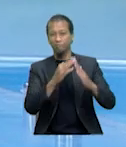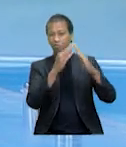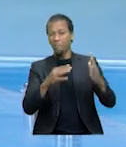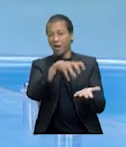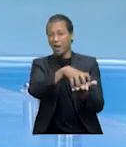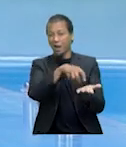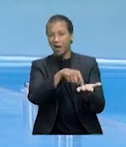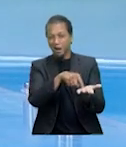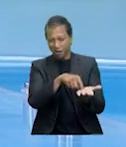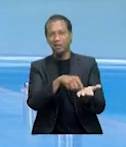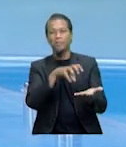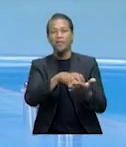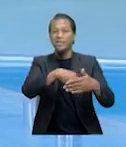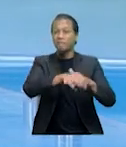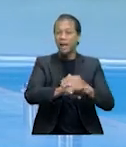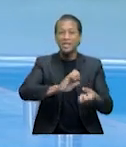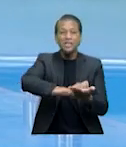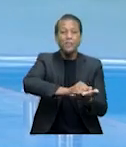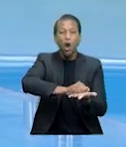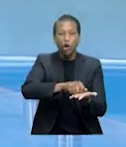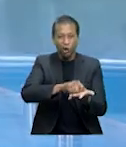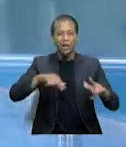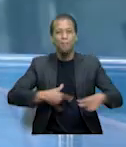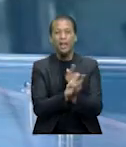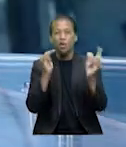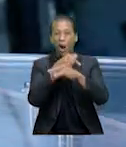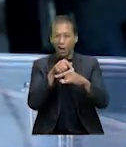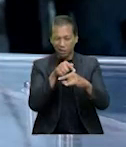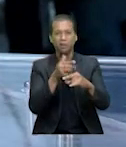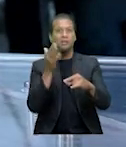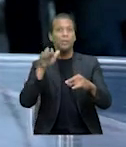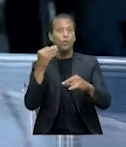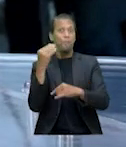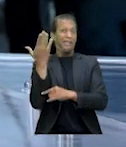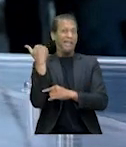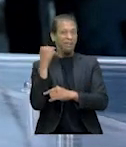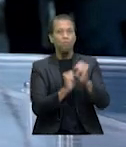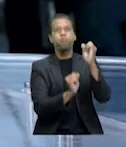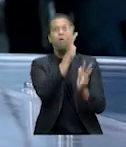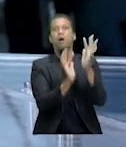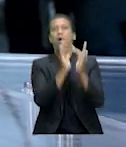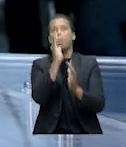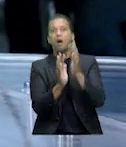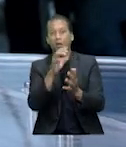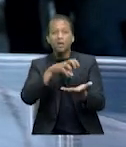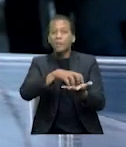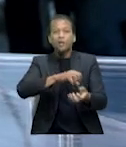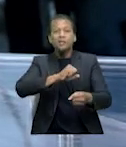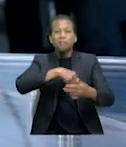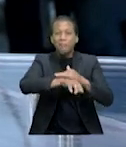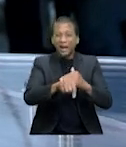Pemirsa, kebakaran menghanguskan sebuah rumah yang dijadikan gudang spon di Kemayoran, Jakarta Pusat Sabtu dini hari tadi. Seluruh isi gudang tak